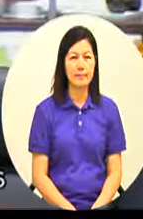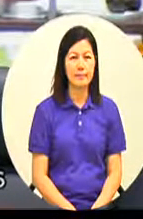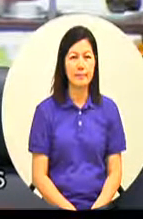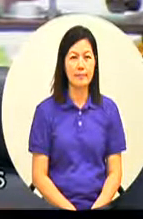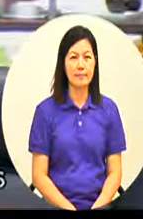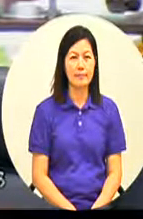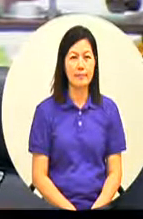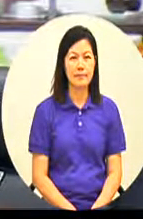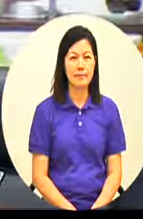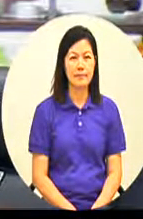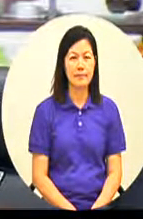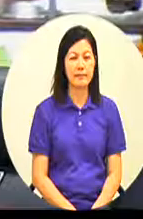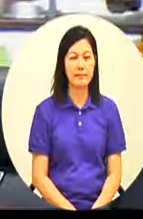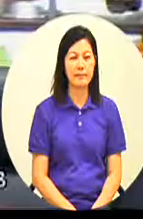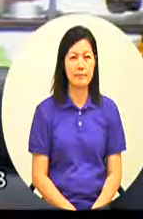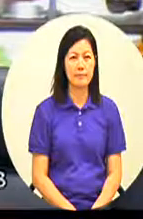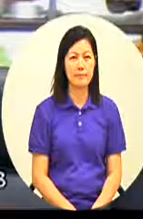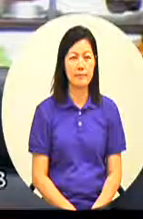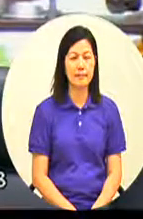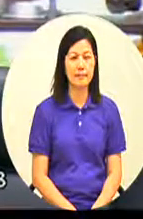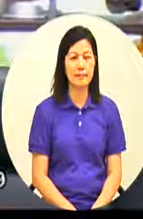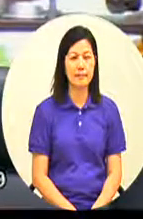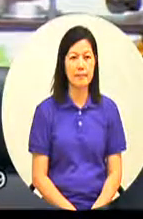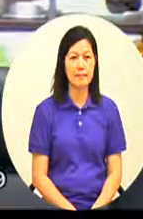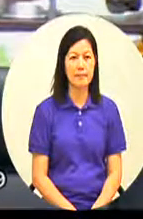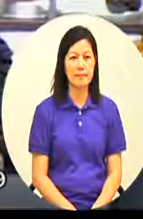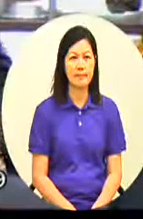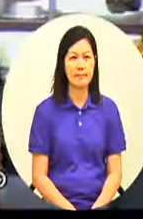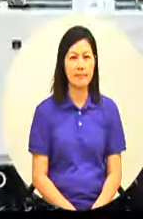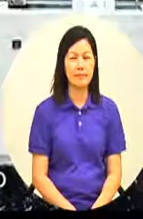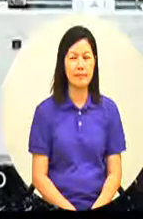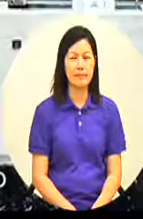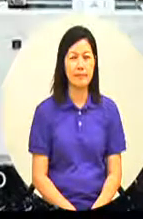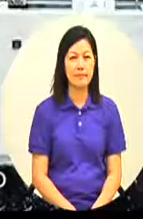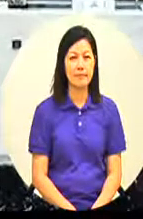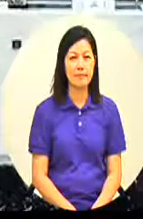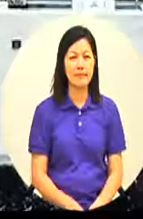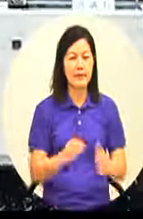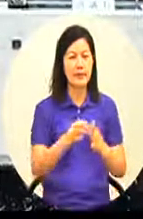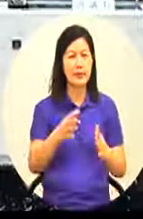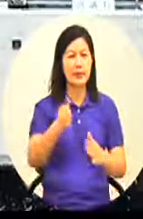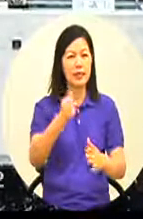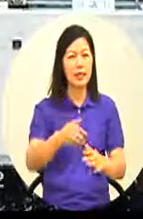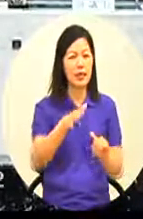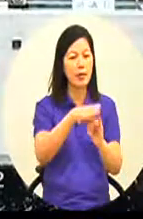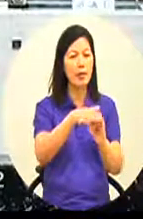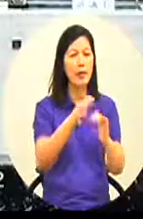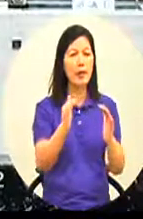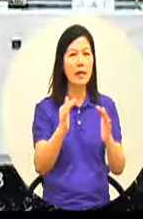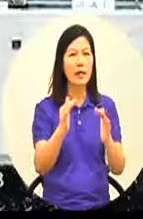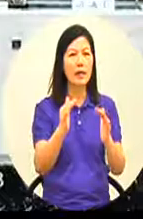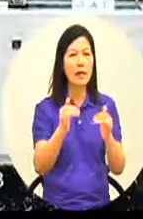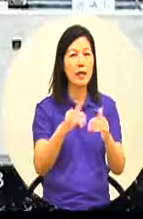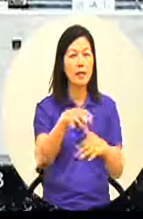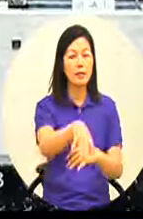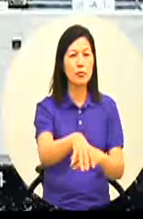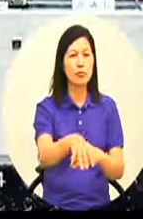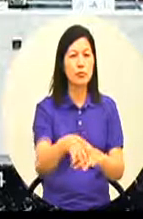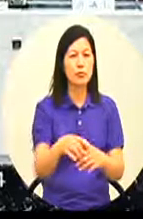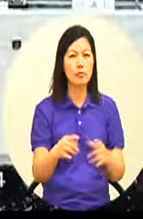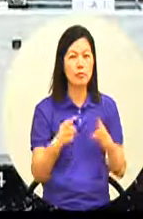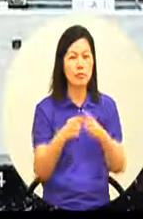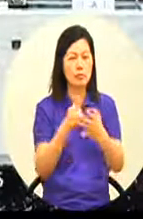系我来到催啦， 好，局长那个殡仪馆哦。是人生的最后